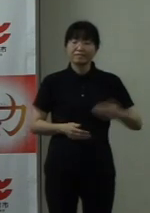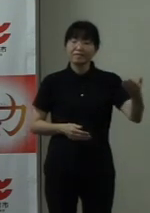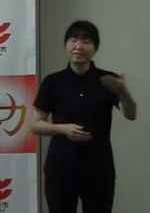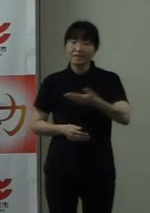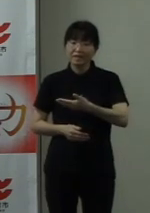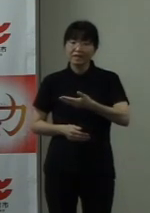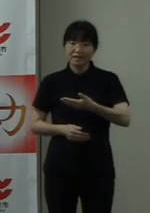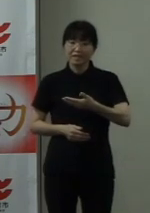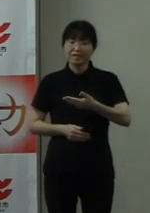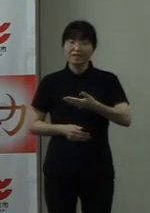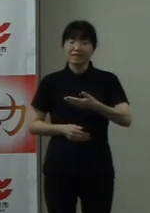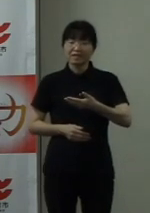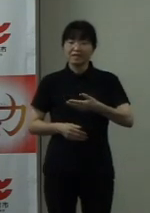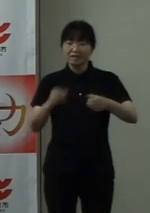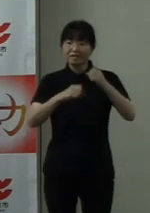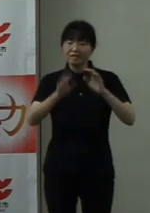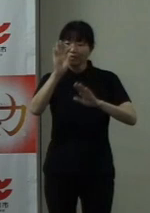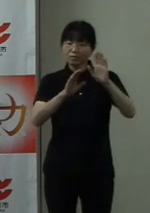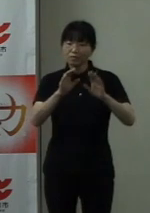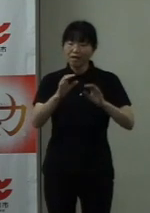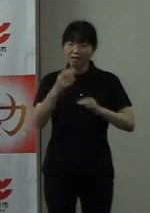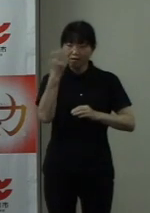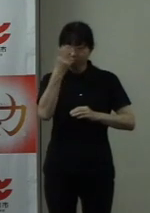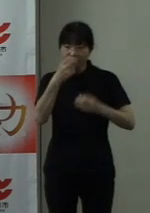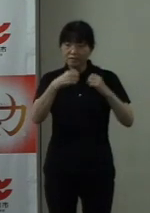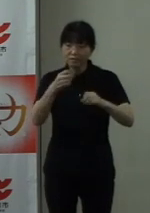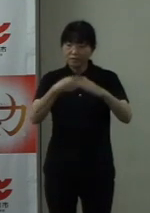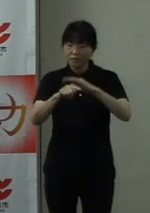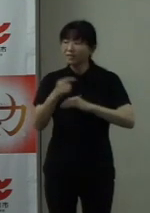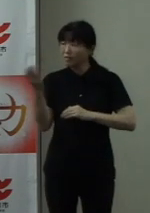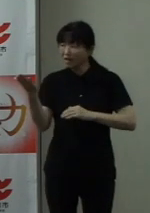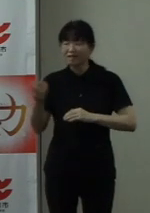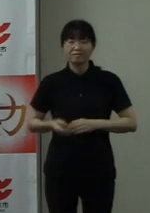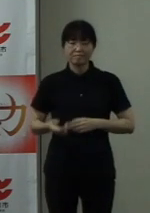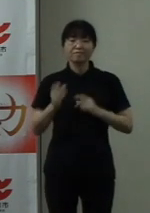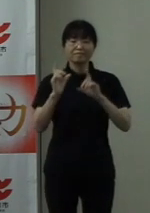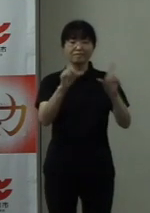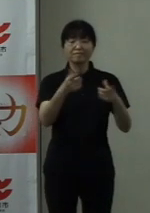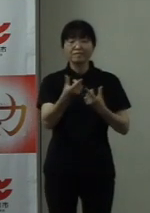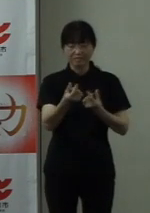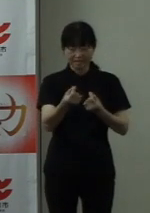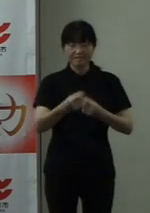周辺市として動向は注視してい く。まあ、そういうことだと思います。はい、